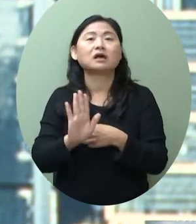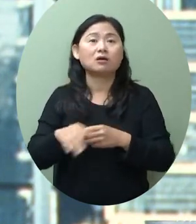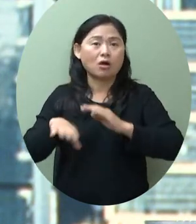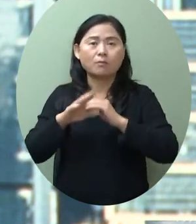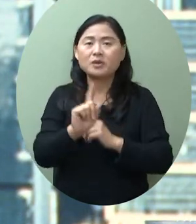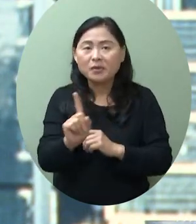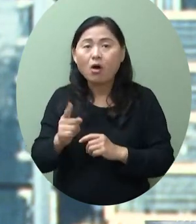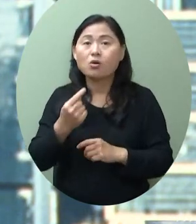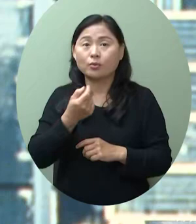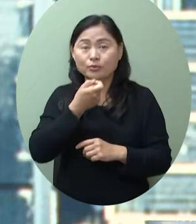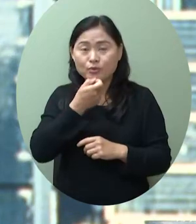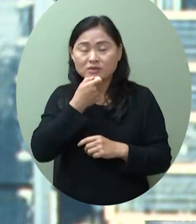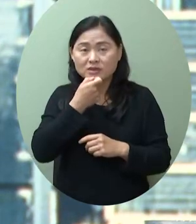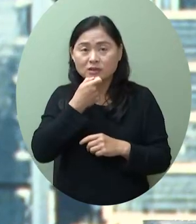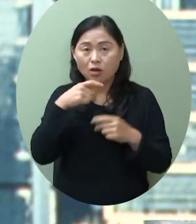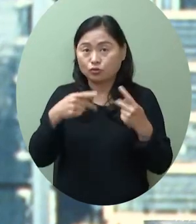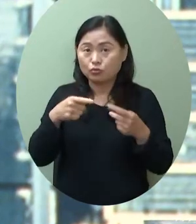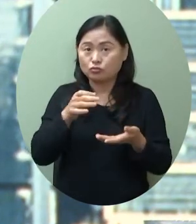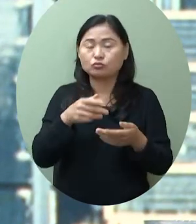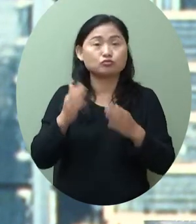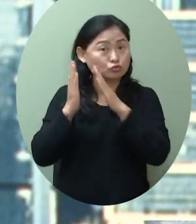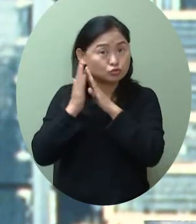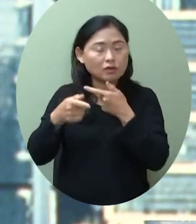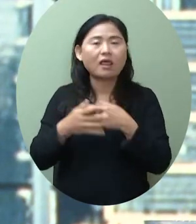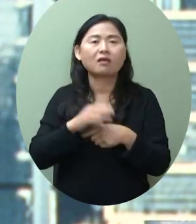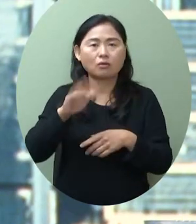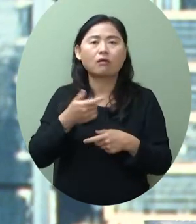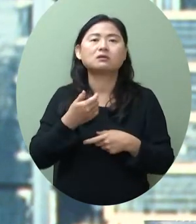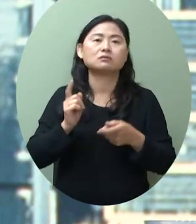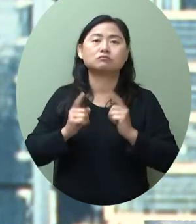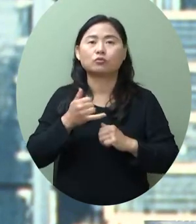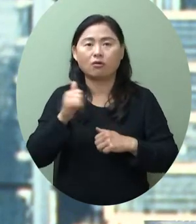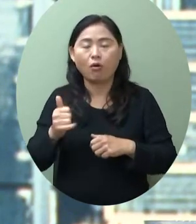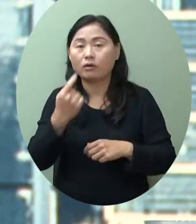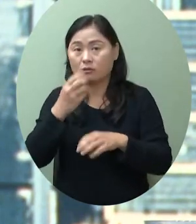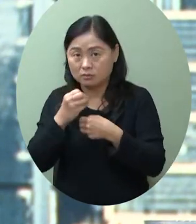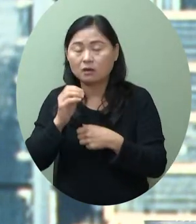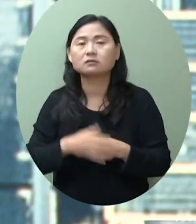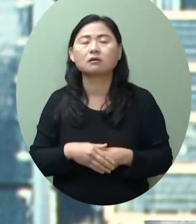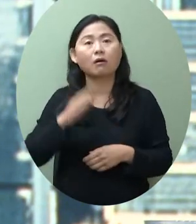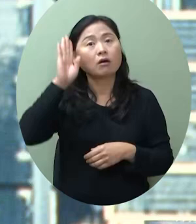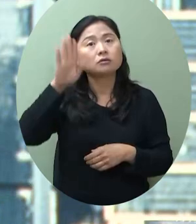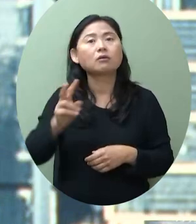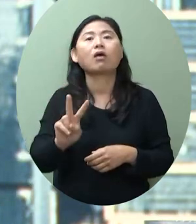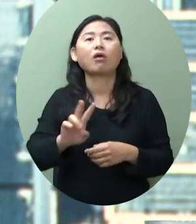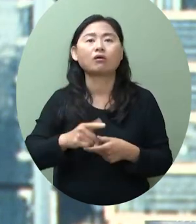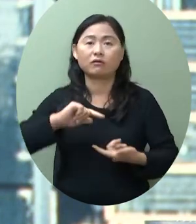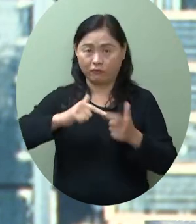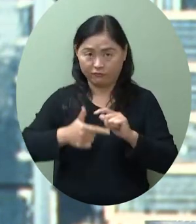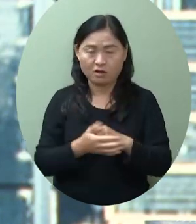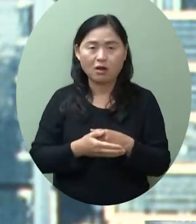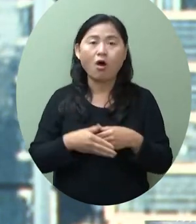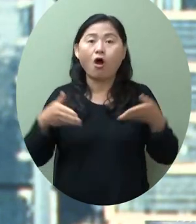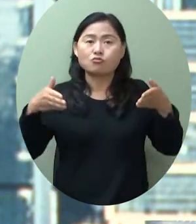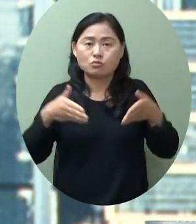個規模比較大嘅病毒檢測。咁所以往後咧，我哋都會係隨住呢一種方法，係好聚焦咁